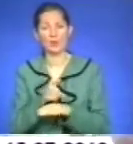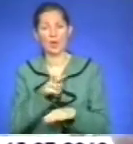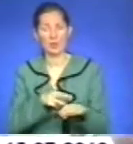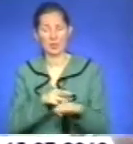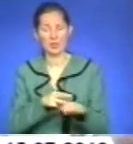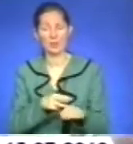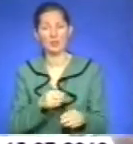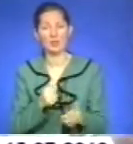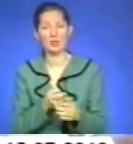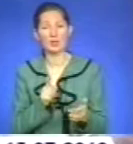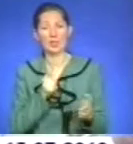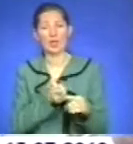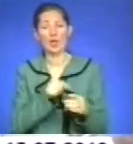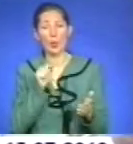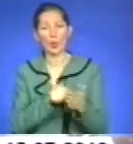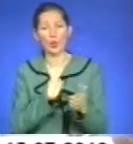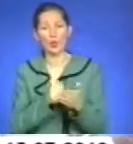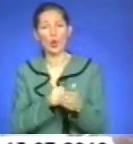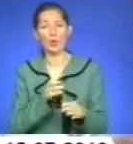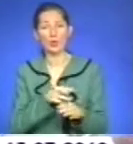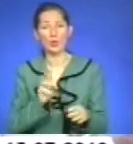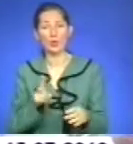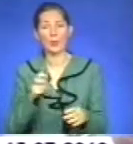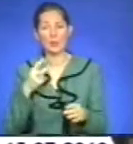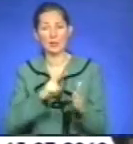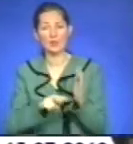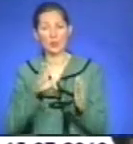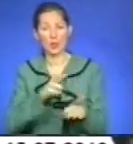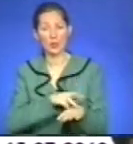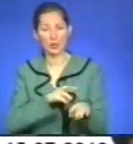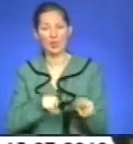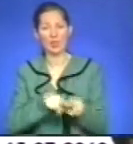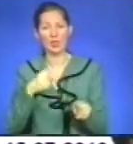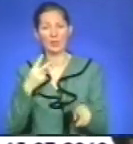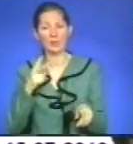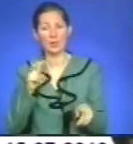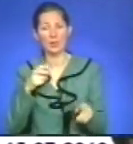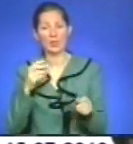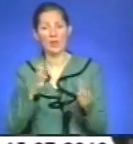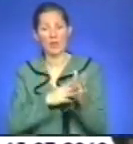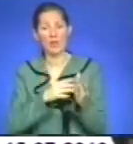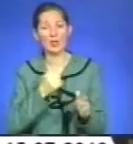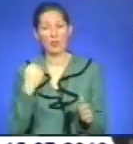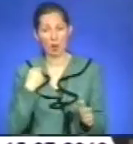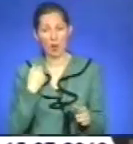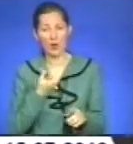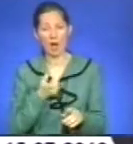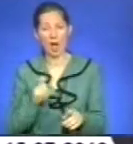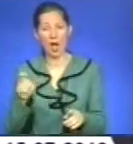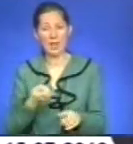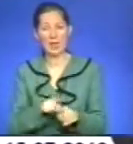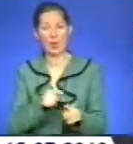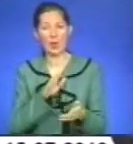Зарваниці було відряджено 270 правоохоронців та 29 військових, які протягом двох днів патрулювали, запобігаючи правопорушенням,